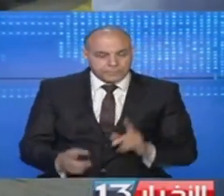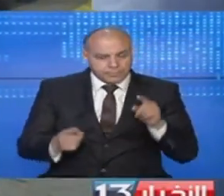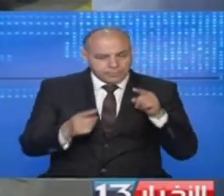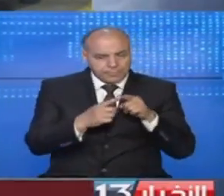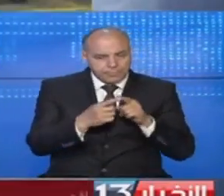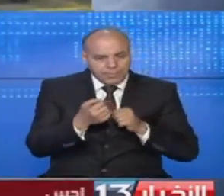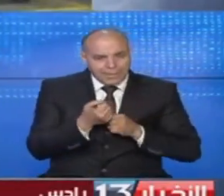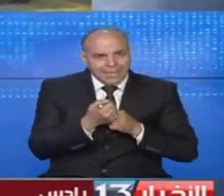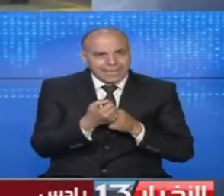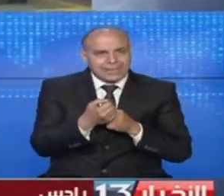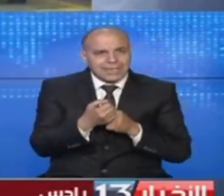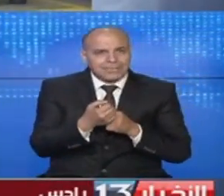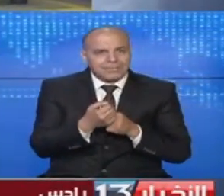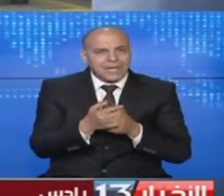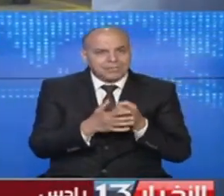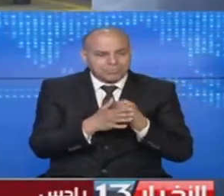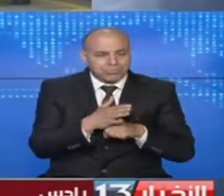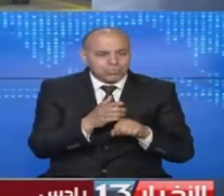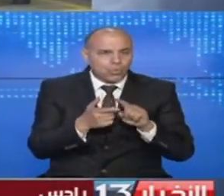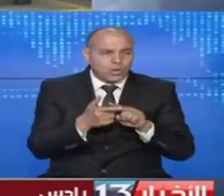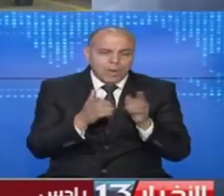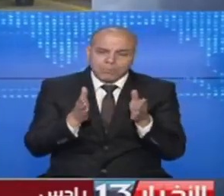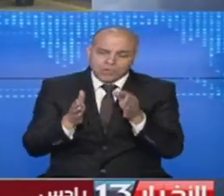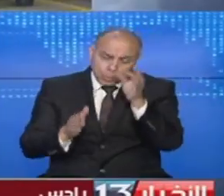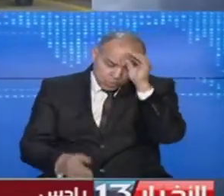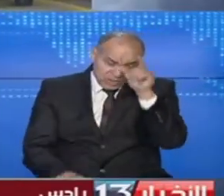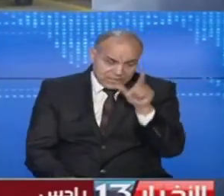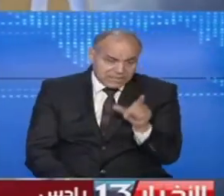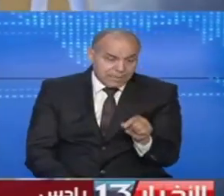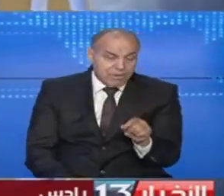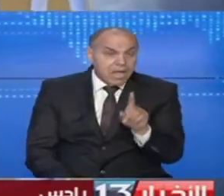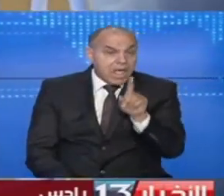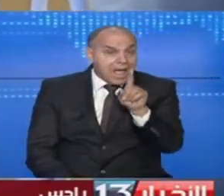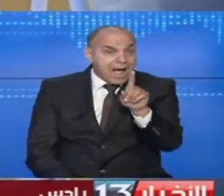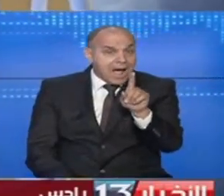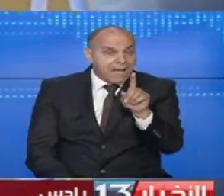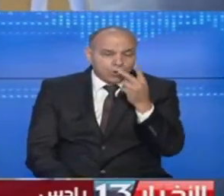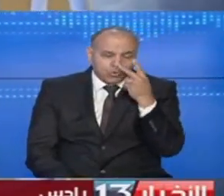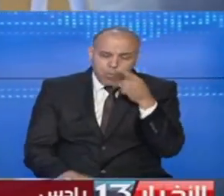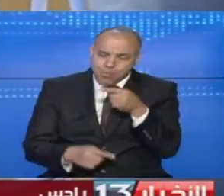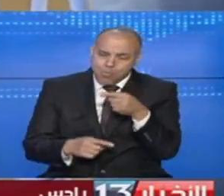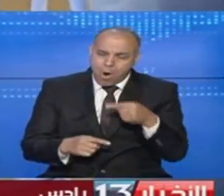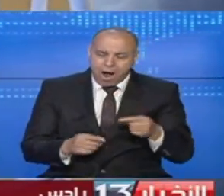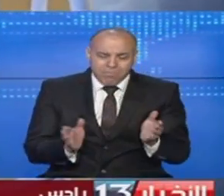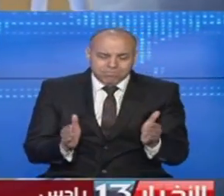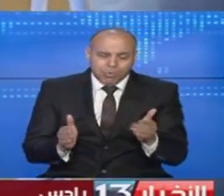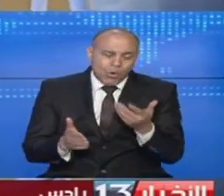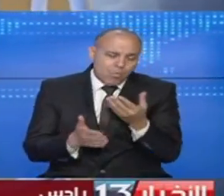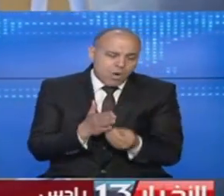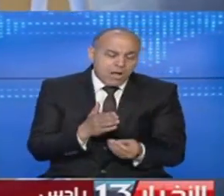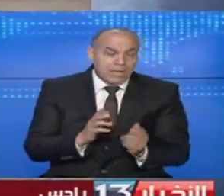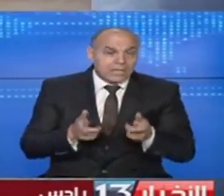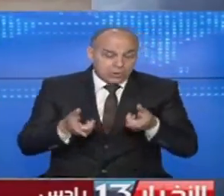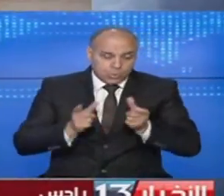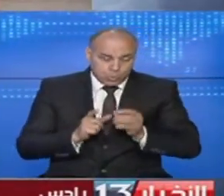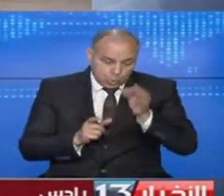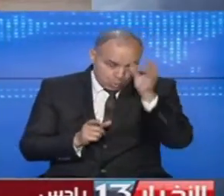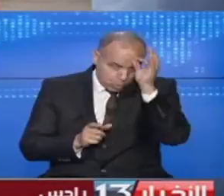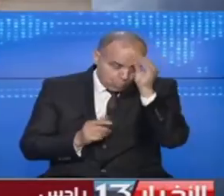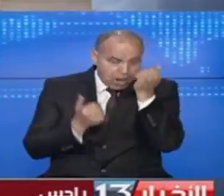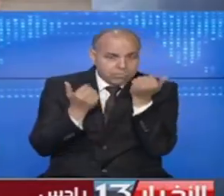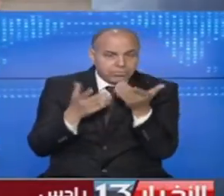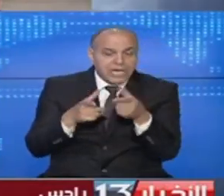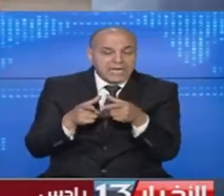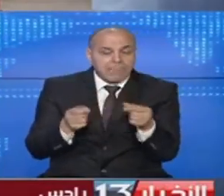بهدف مزيد دعم أقسام الولدان بمختلف مستشفيات الجمهورية وخاصة التي تشكو نقصا في التجهيزات، تسلمت تونس اليوم هبة